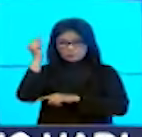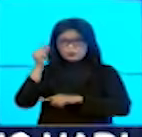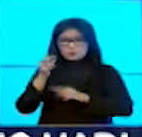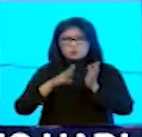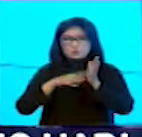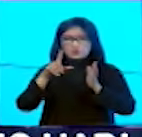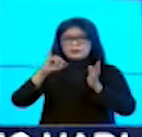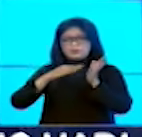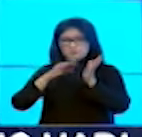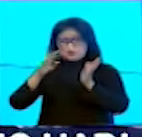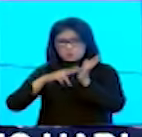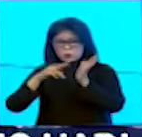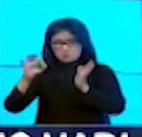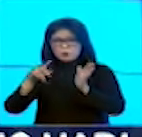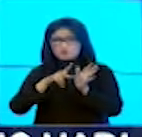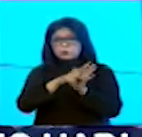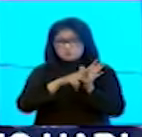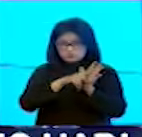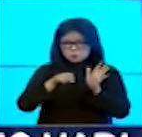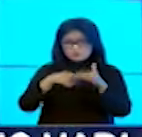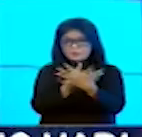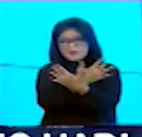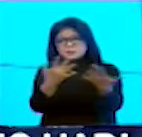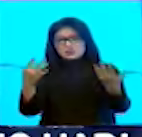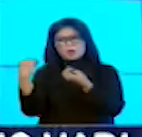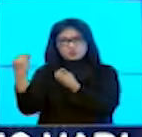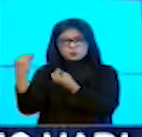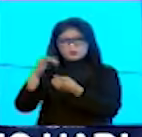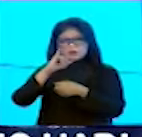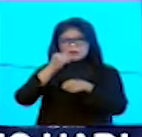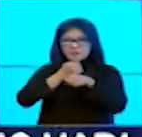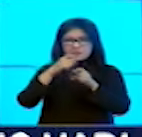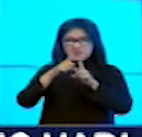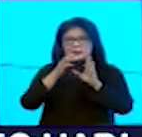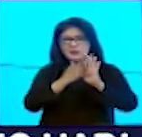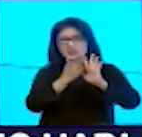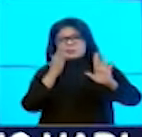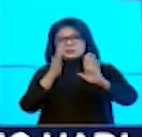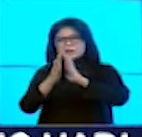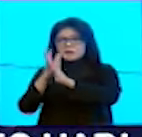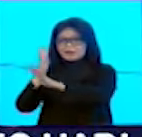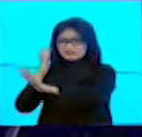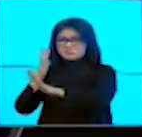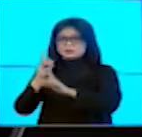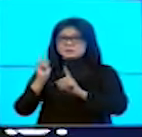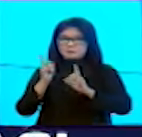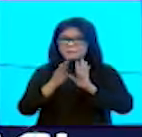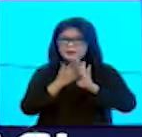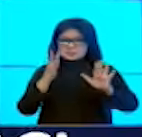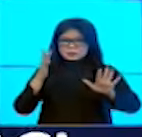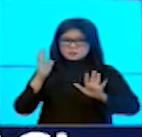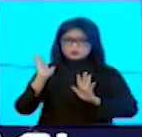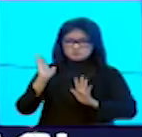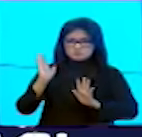Sejumlah pasien juga terlihat menanti di depan instalasi gawat darurat IGD. Namun antrian bisa diatasi dengan cepat karena sebelumnya